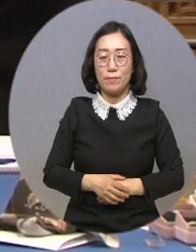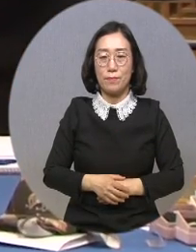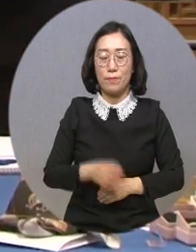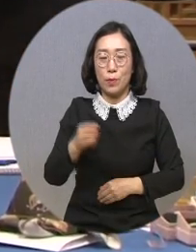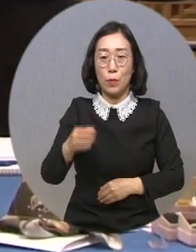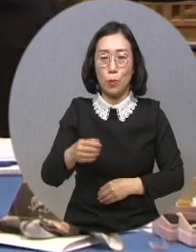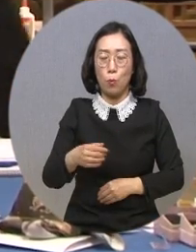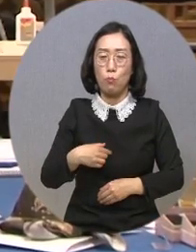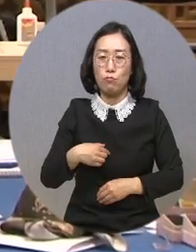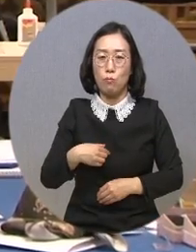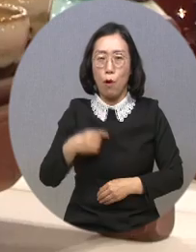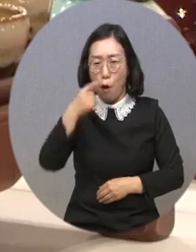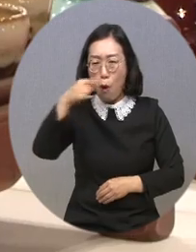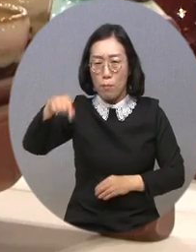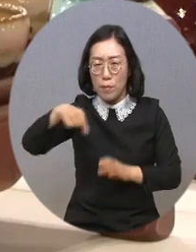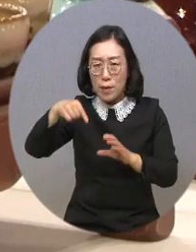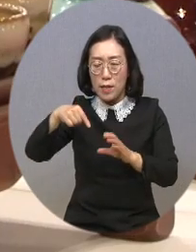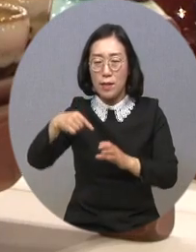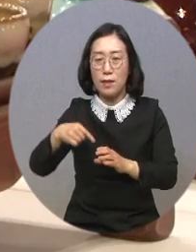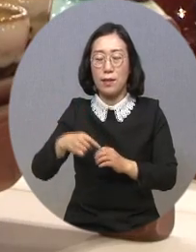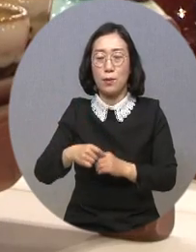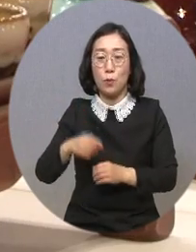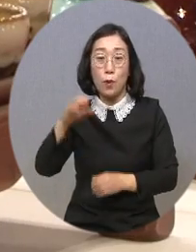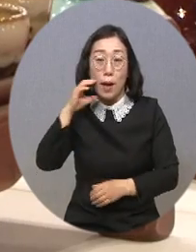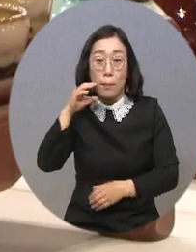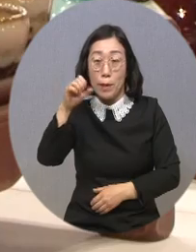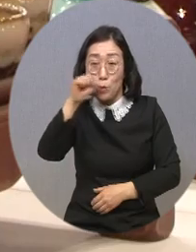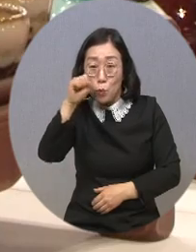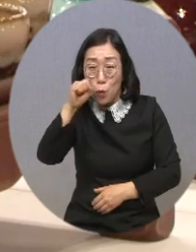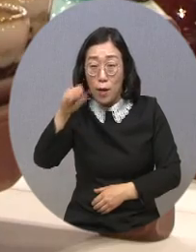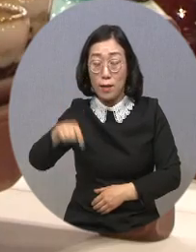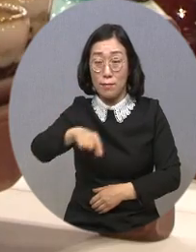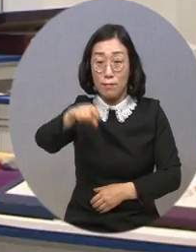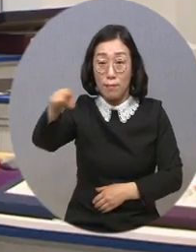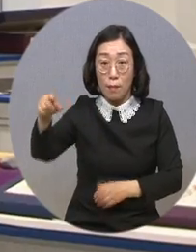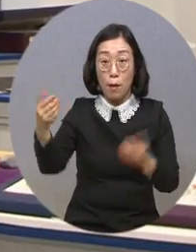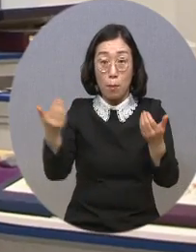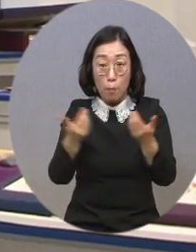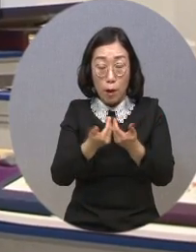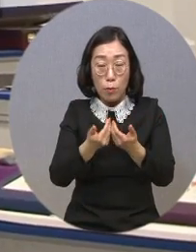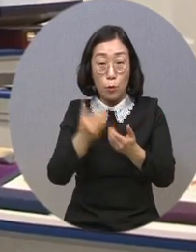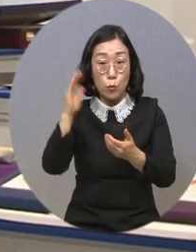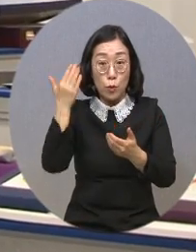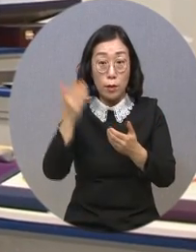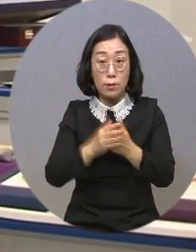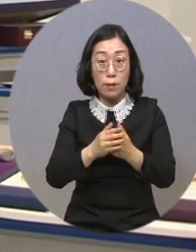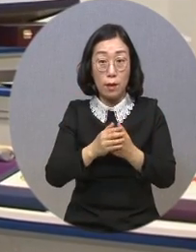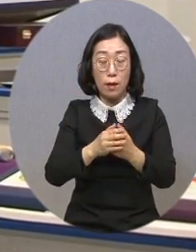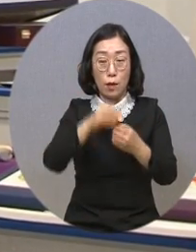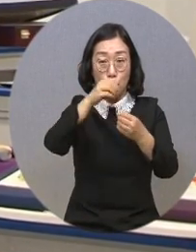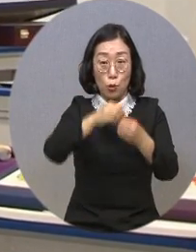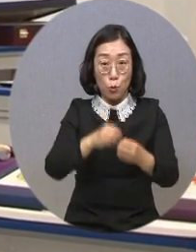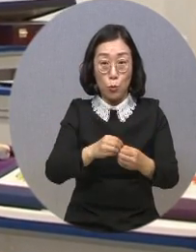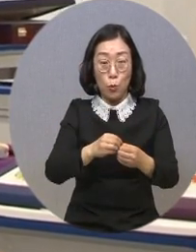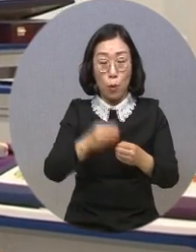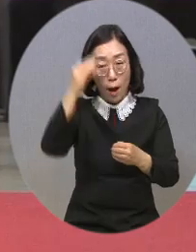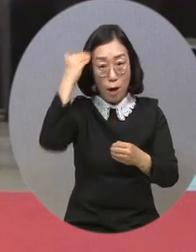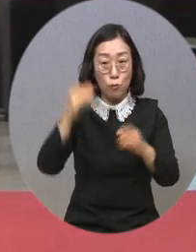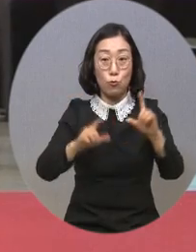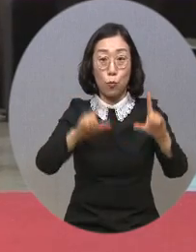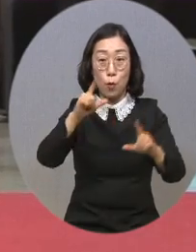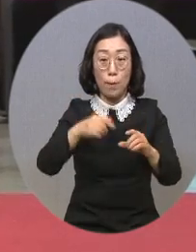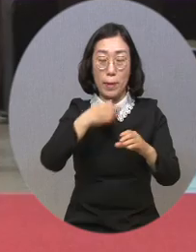한편 찻집보다 커피숍이 더 많았던 과거에 비해 최근 한옥 인테리어의 전통 찻집이 MZ세대들을 매료시키고